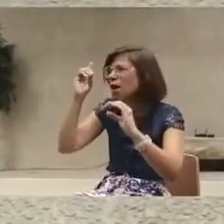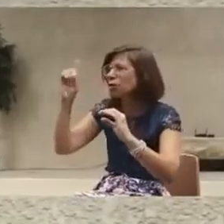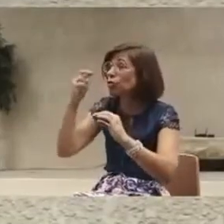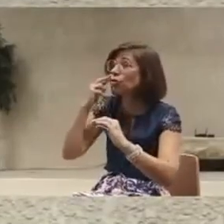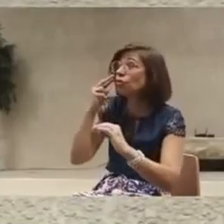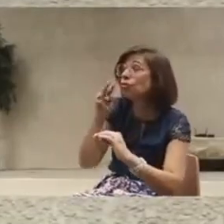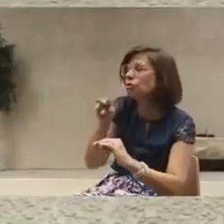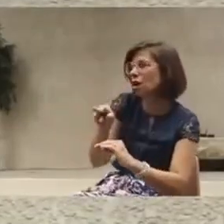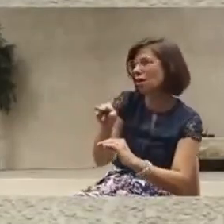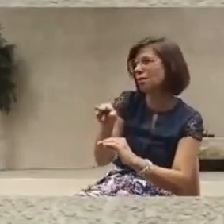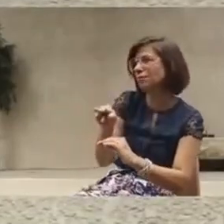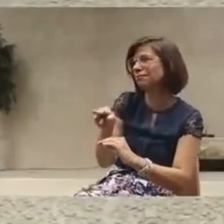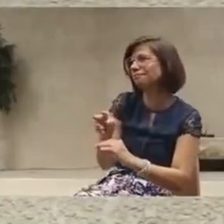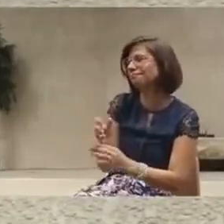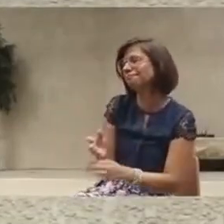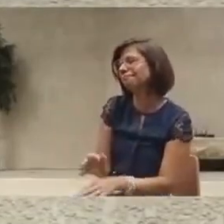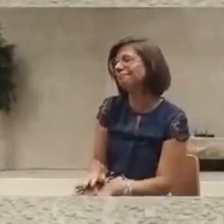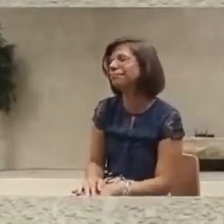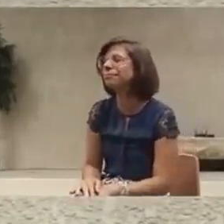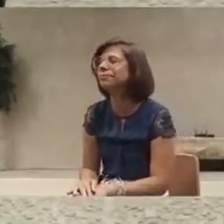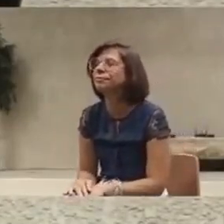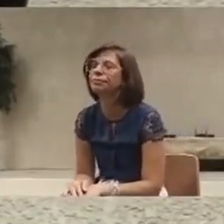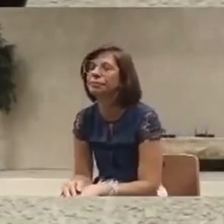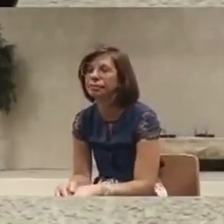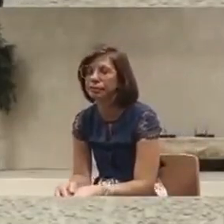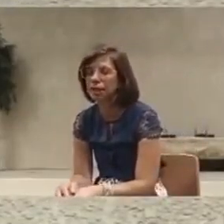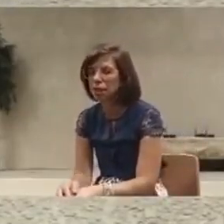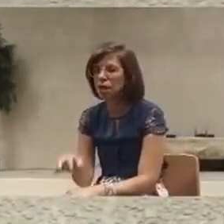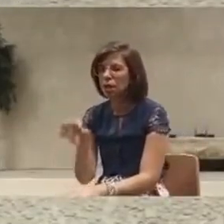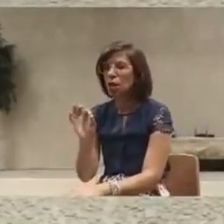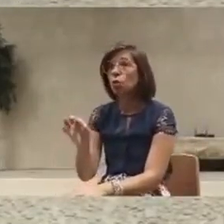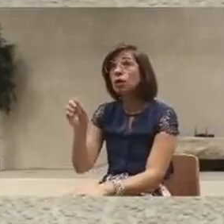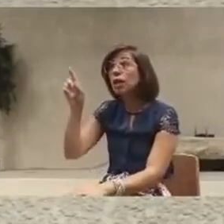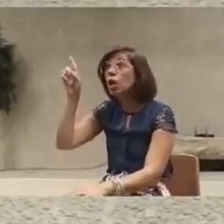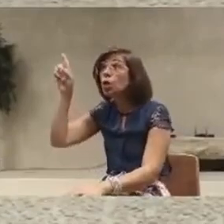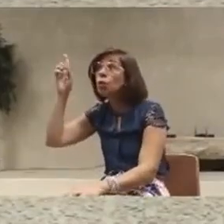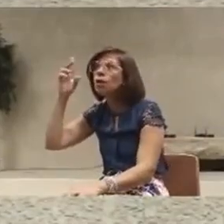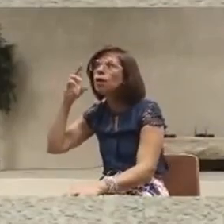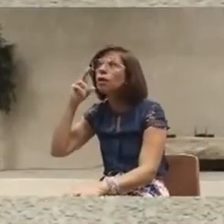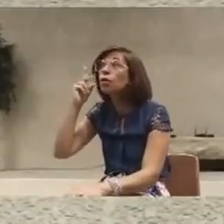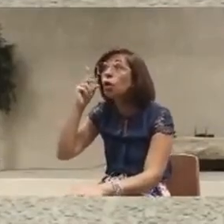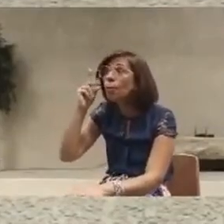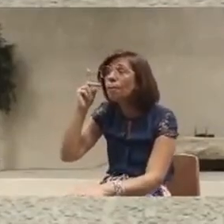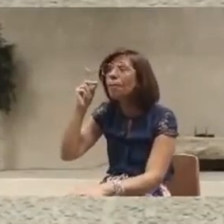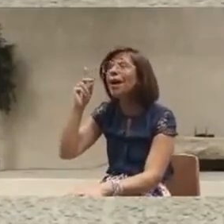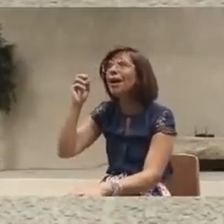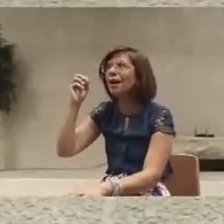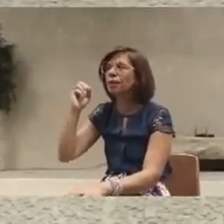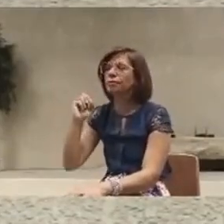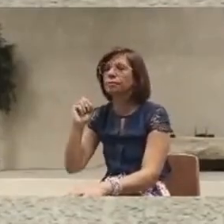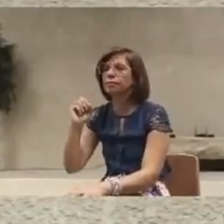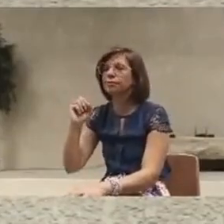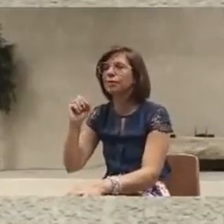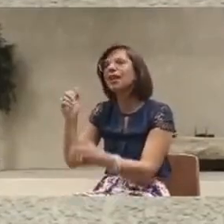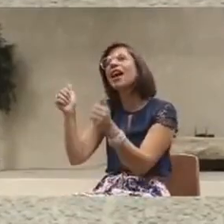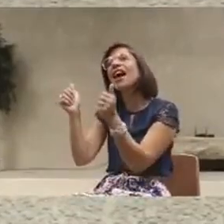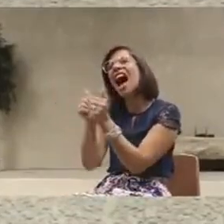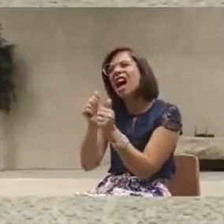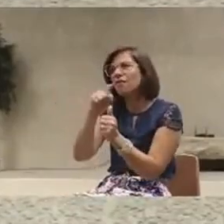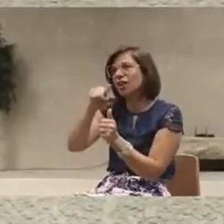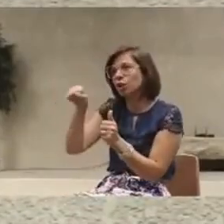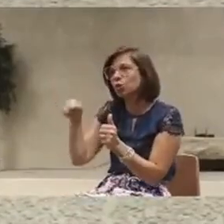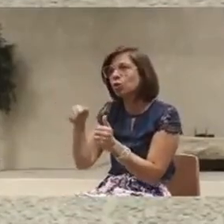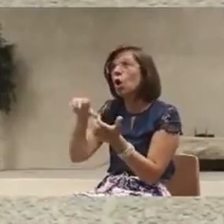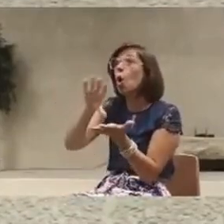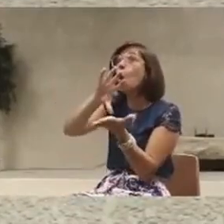tout-puissant, merveilleux, notre Père céleste, il est avec nous. Il est au milieu